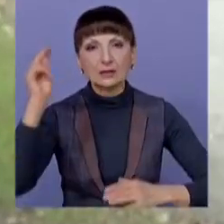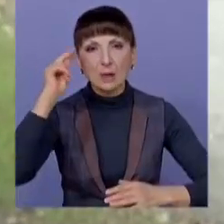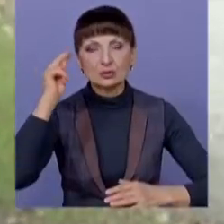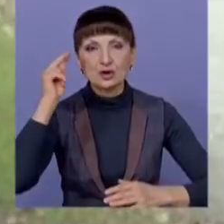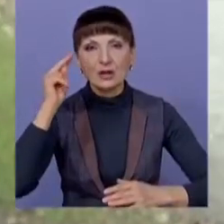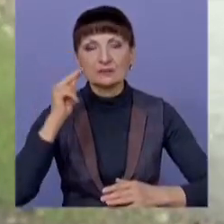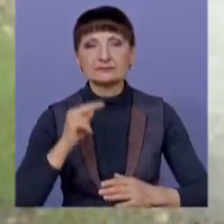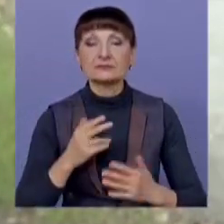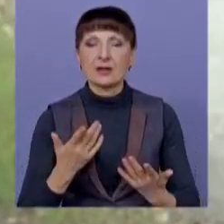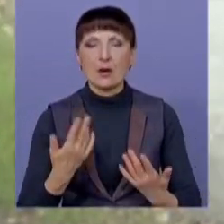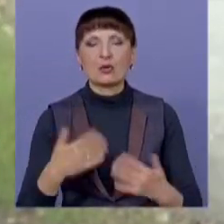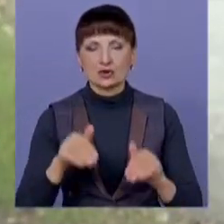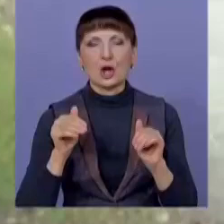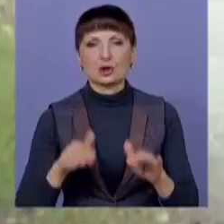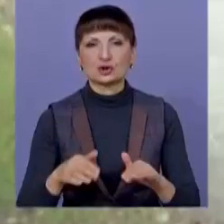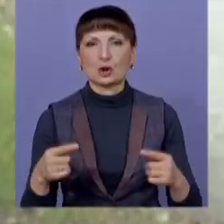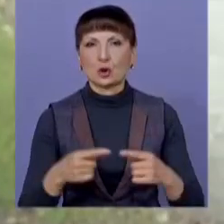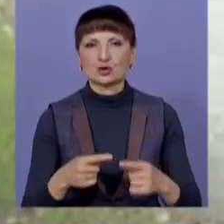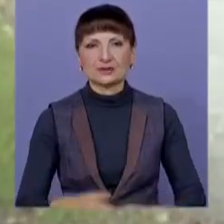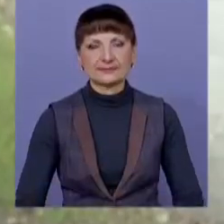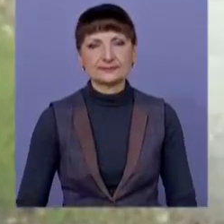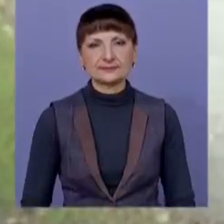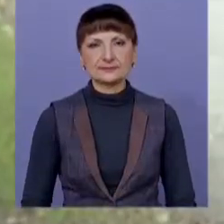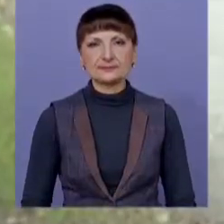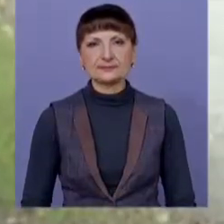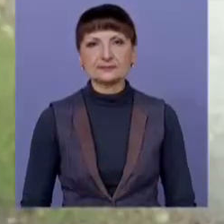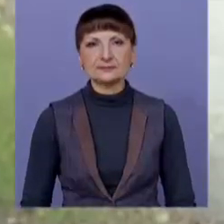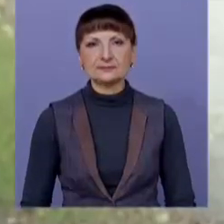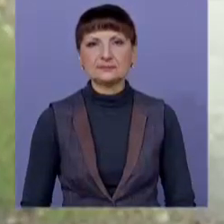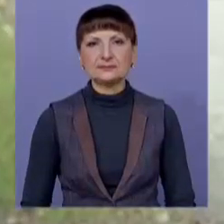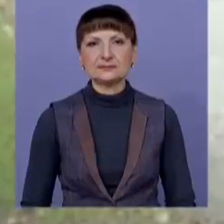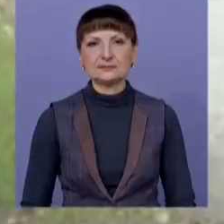точно закрыты. Рамина Мирзалимова, Валерий Таубалдиев, Мурат Тайжанов, телеканал Алматы.